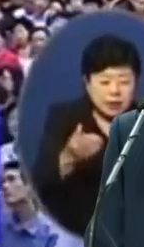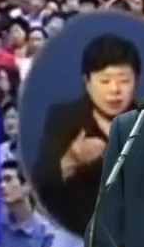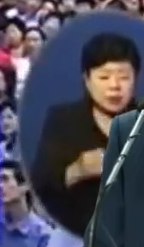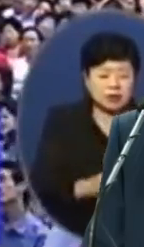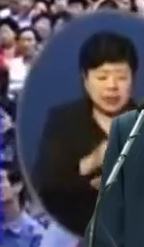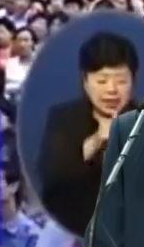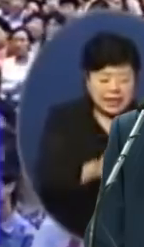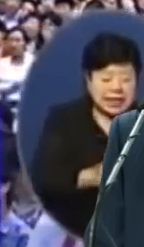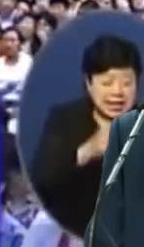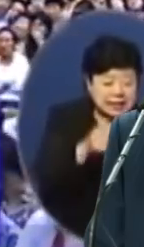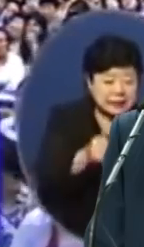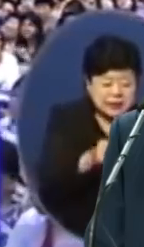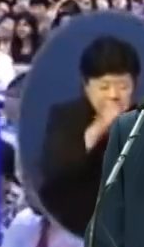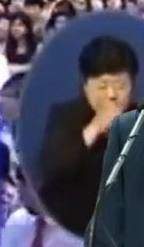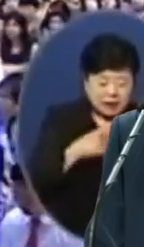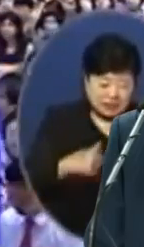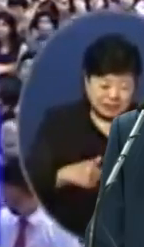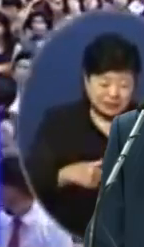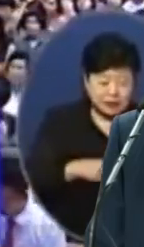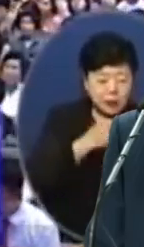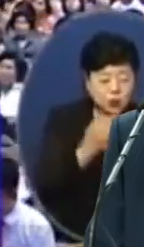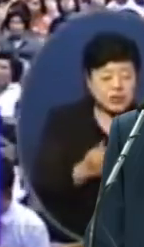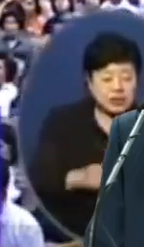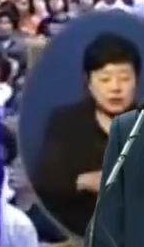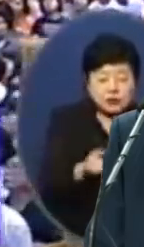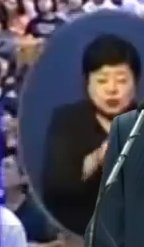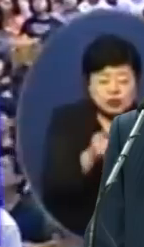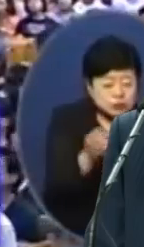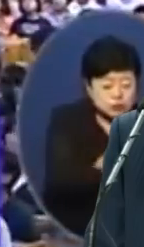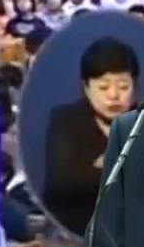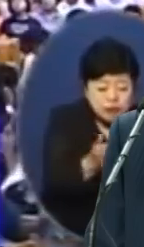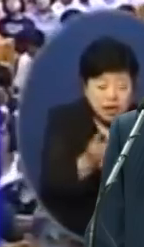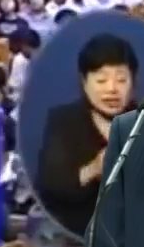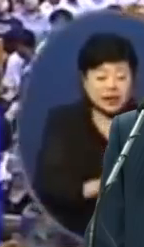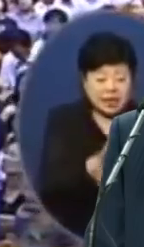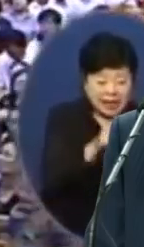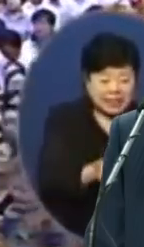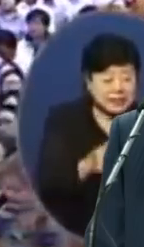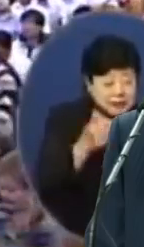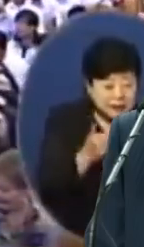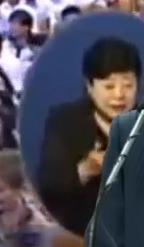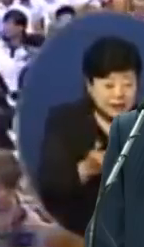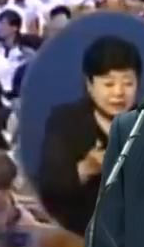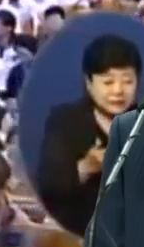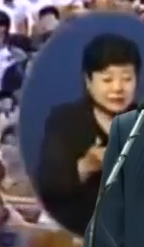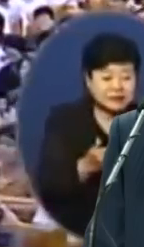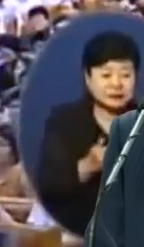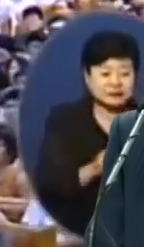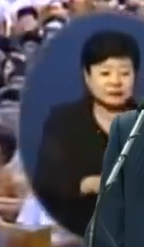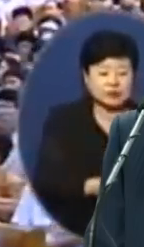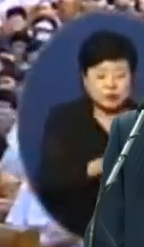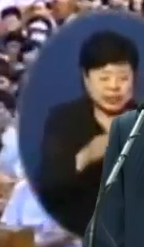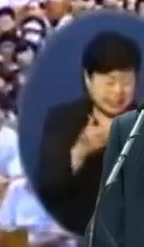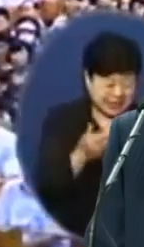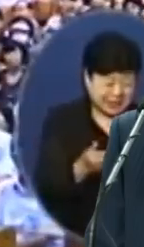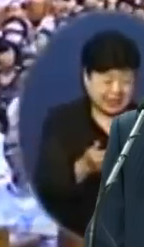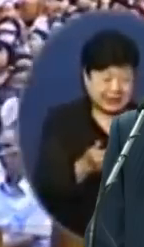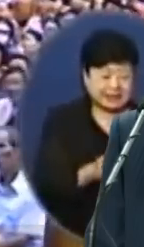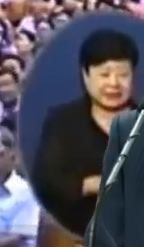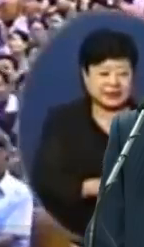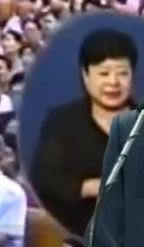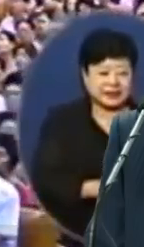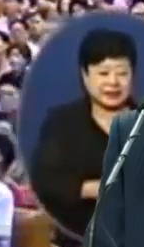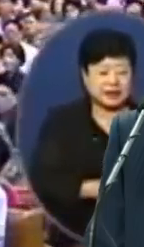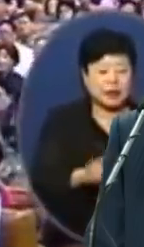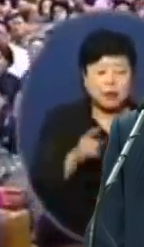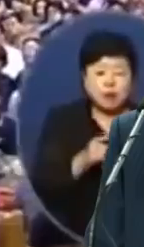받아 하나님의 선하시고 기뻐하시고 온전하신 뜻이 무엇인지 분별하라. 하나님께서 우리에게